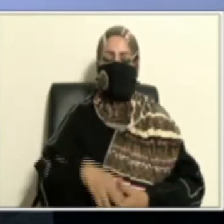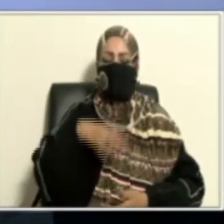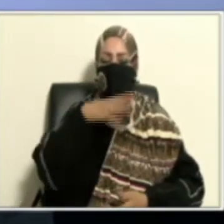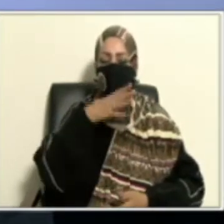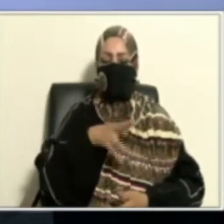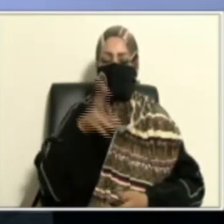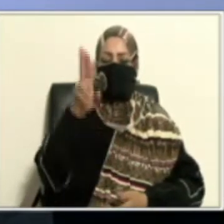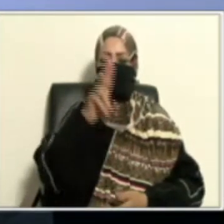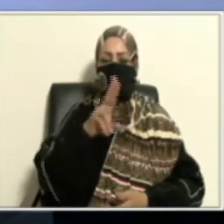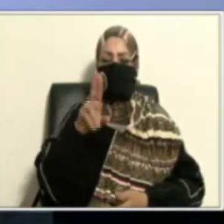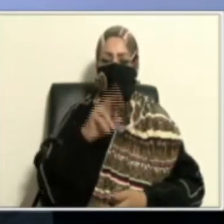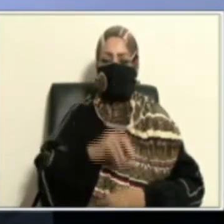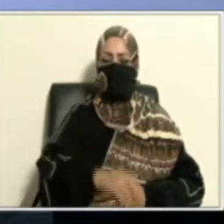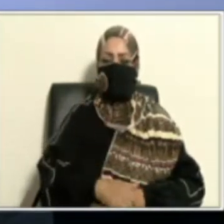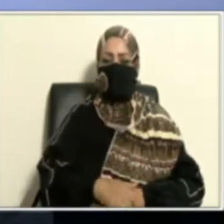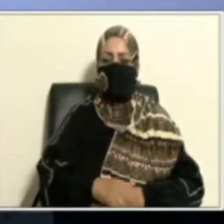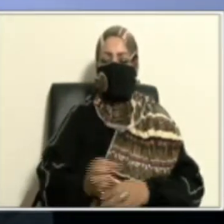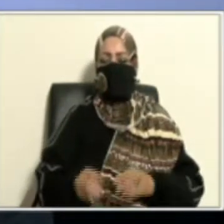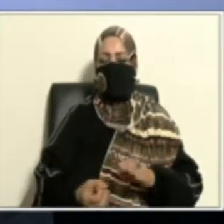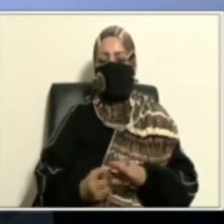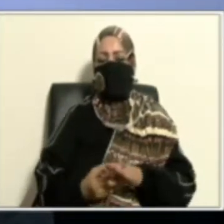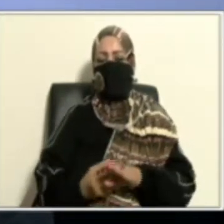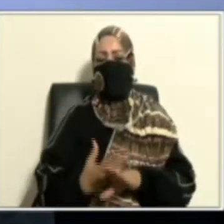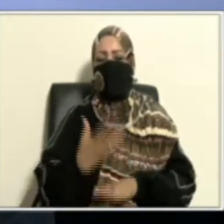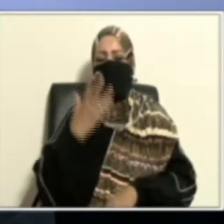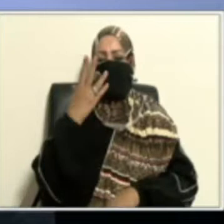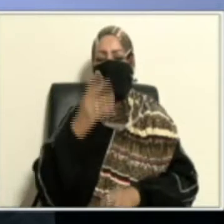الأخرى، سنة الفجر أم رغيبة الفجر؟